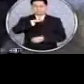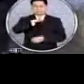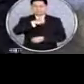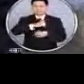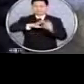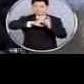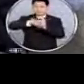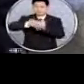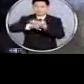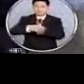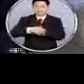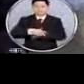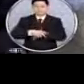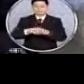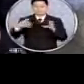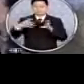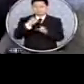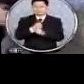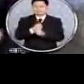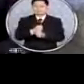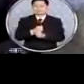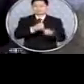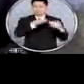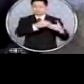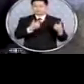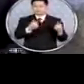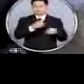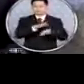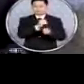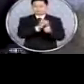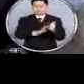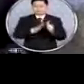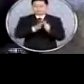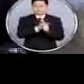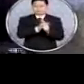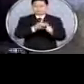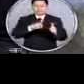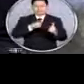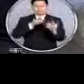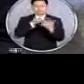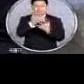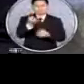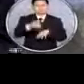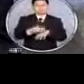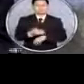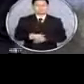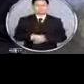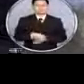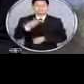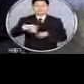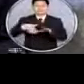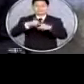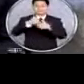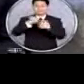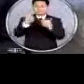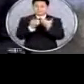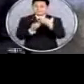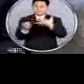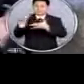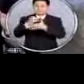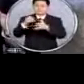湾跟其他国家在这方面的合作呢，能够在大陆不会受到山寨版的侵犯。对于文建会变成文化